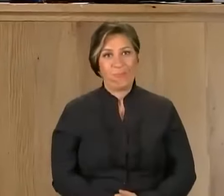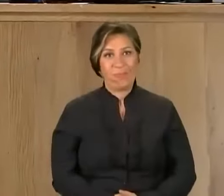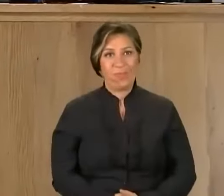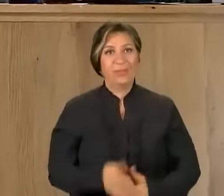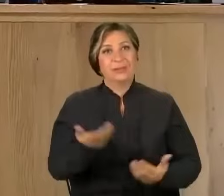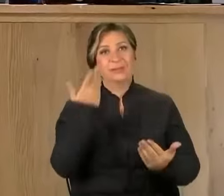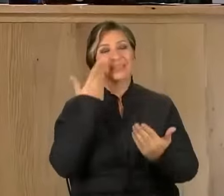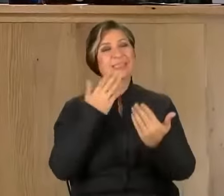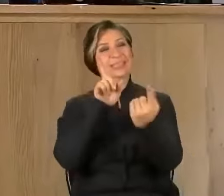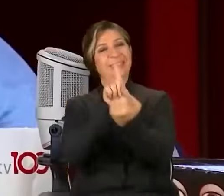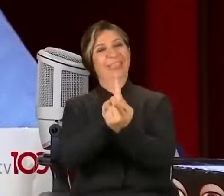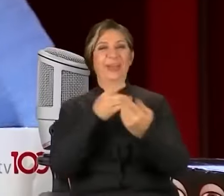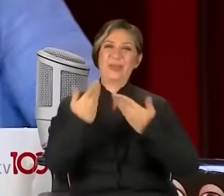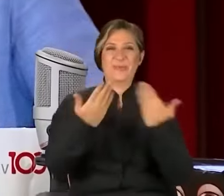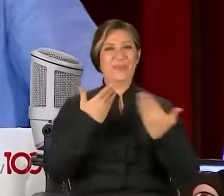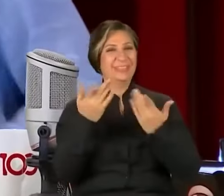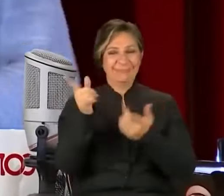konuşacağım? Seyirciyle konuşayım işte.